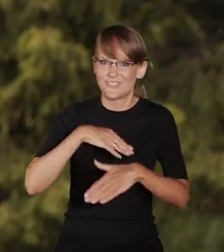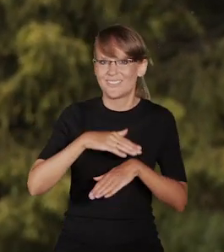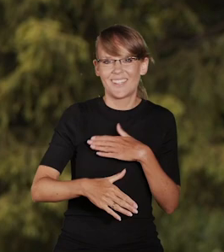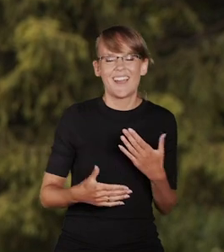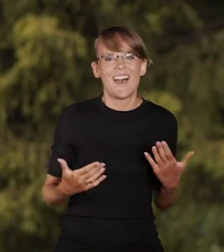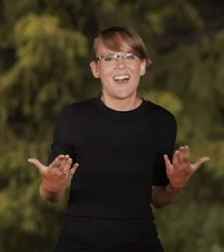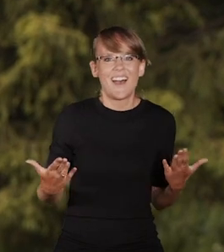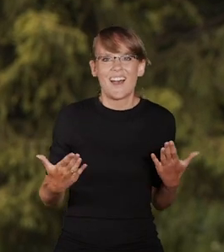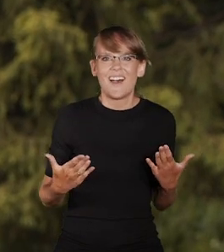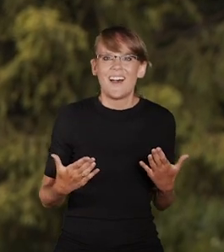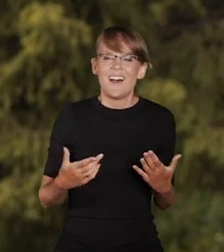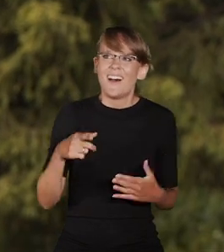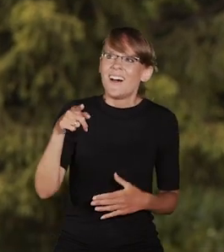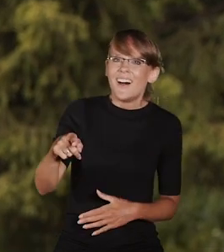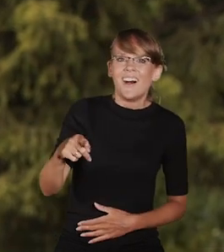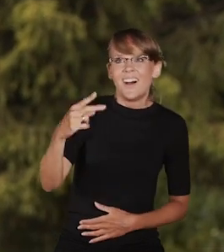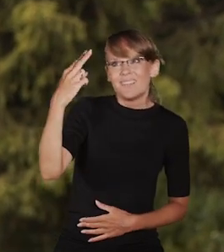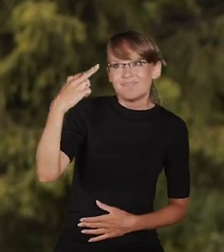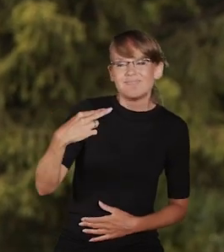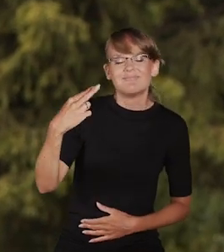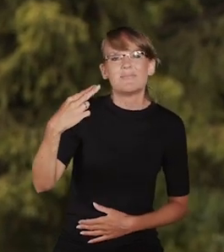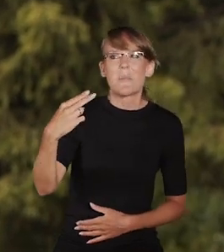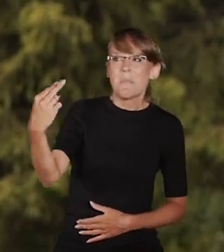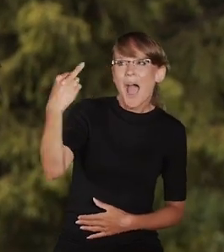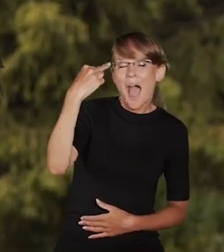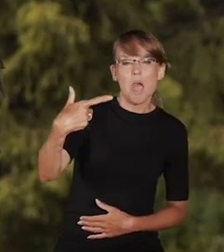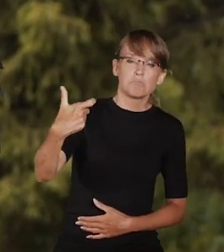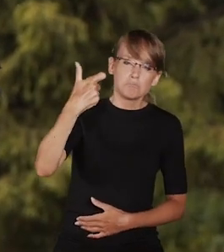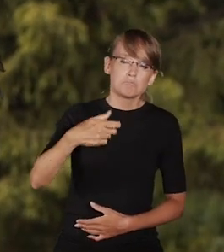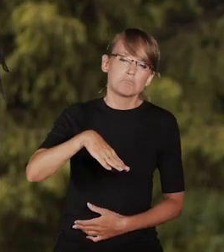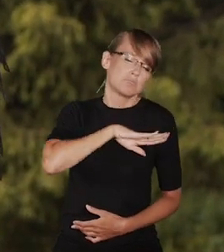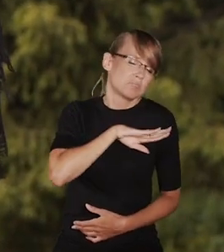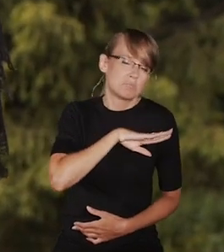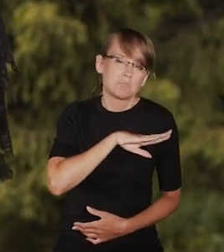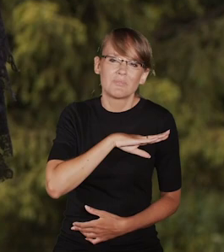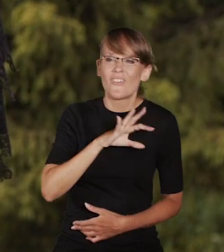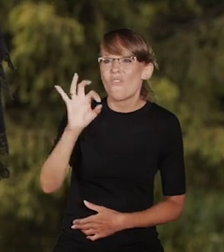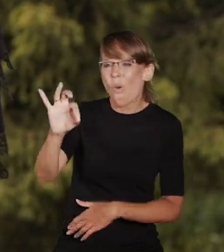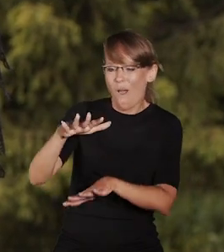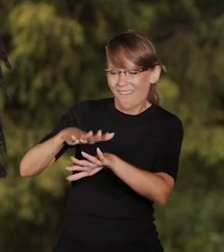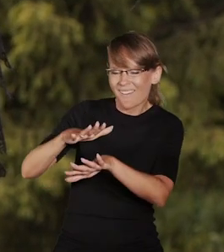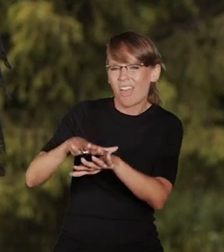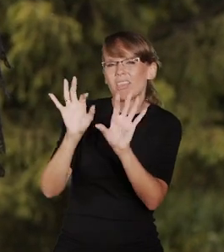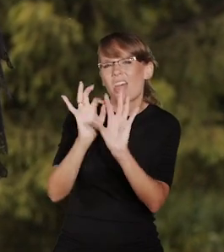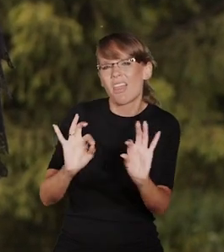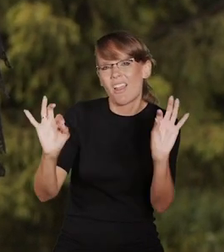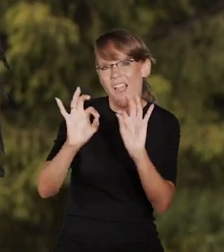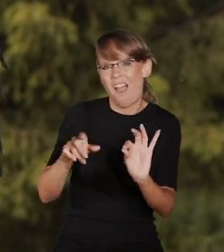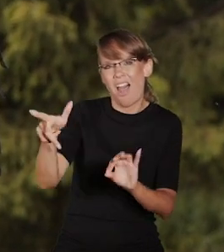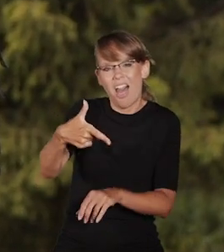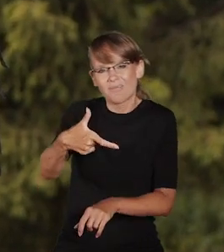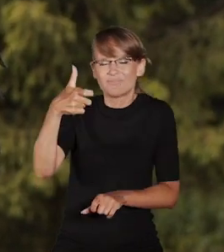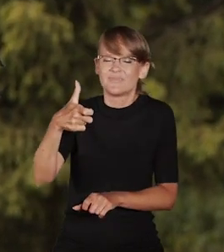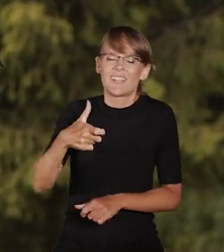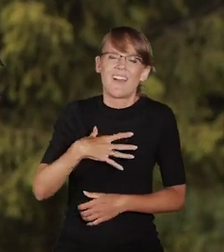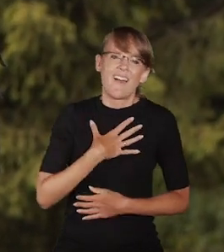oszalałem. Niech pani się namyśla. I decyduję natychmiast! Bo jeżeli stąd wyjadę,